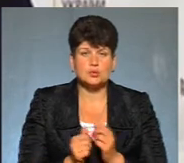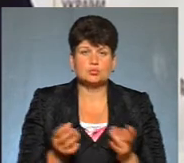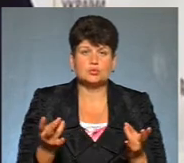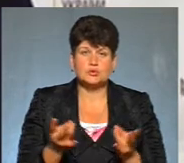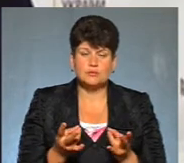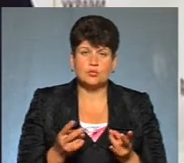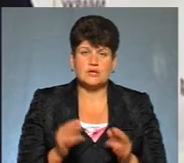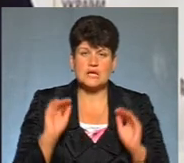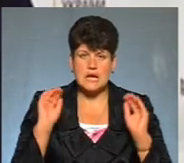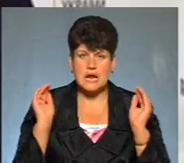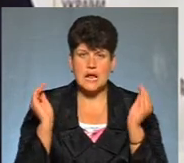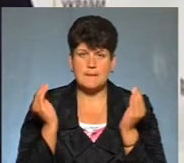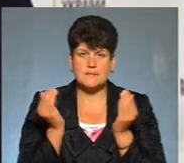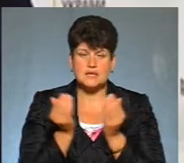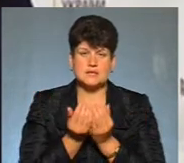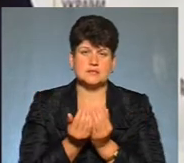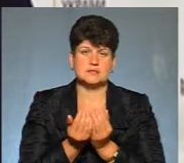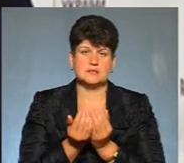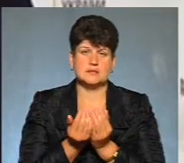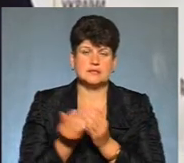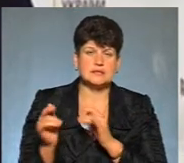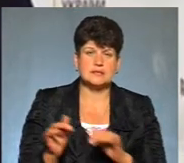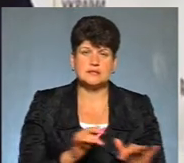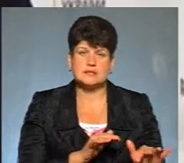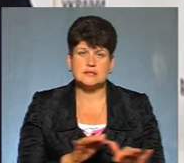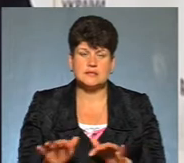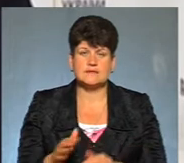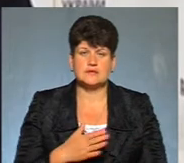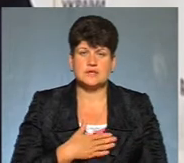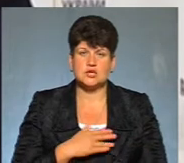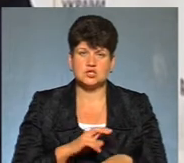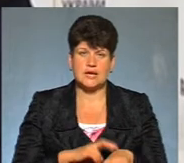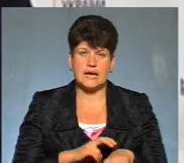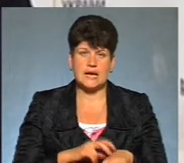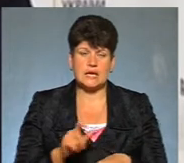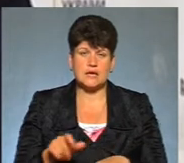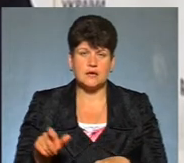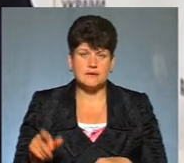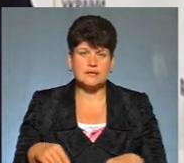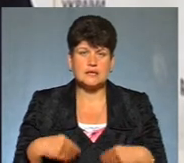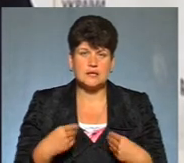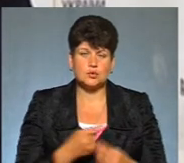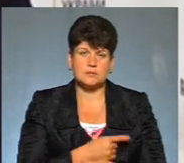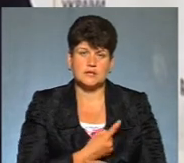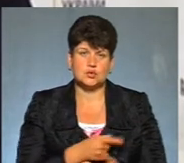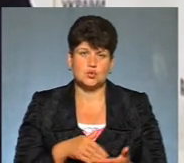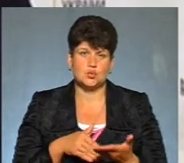потребують реанімаційних якихось дій від наших лікарів, які надають медичну